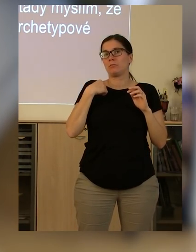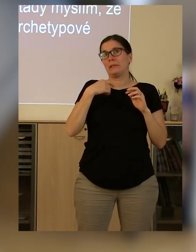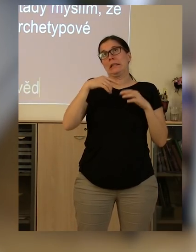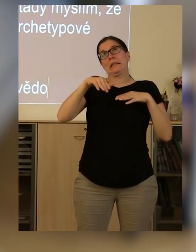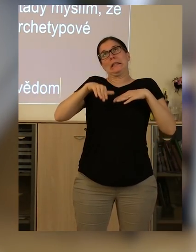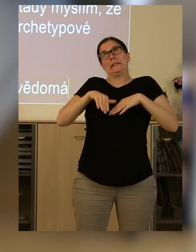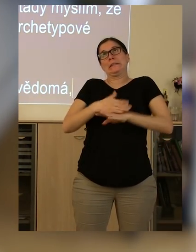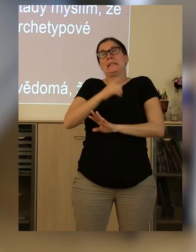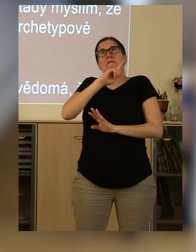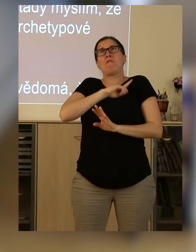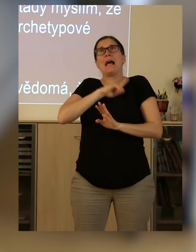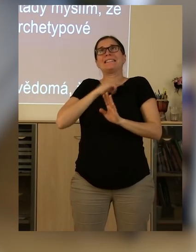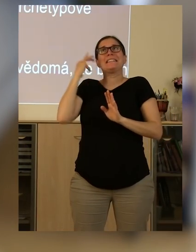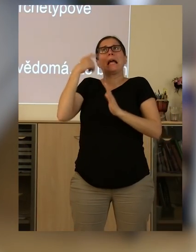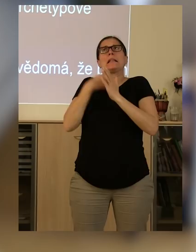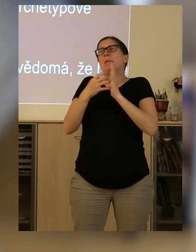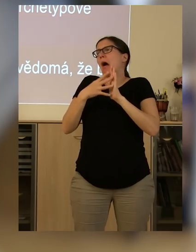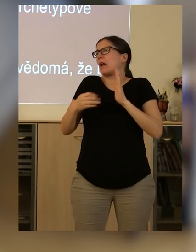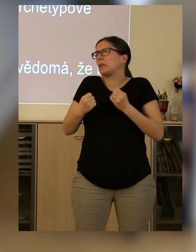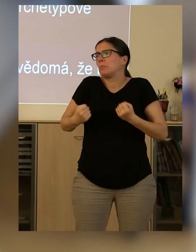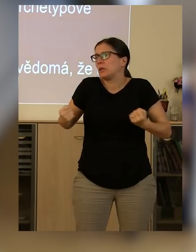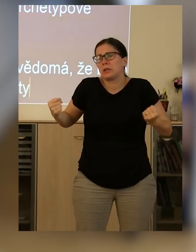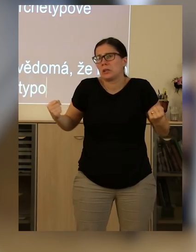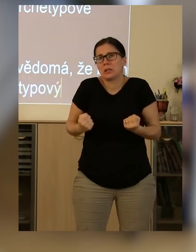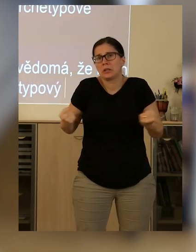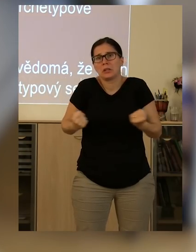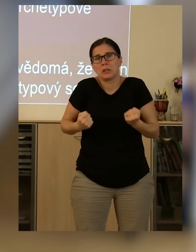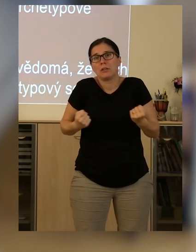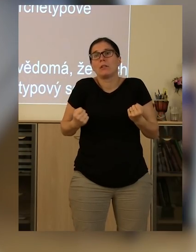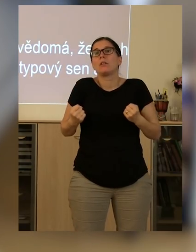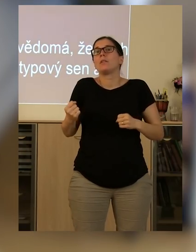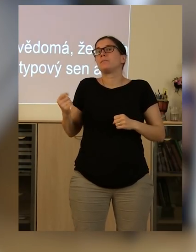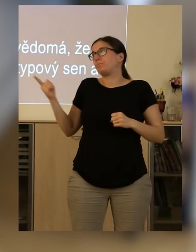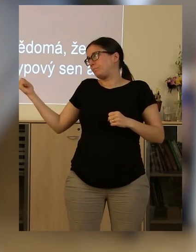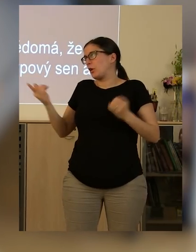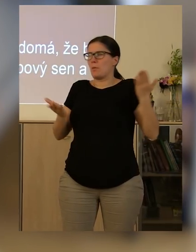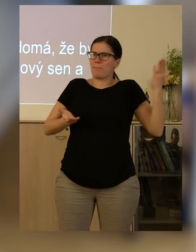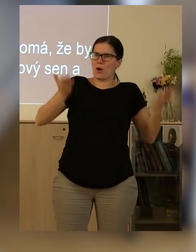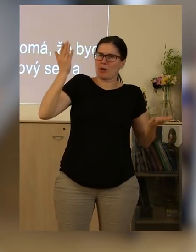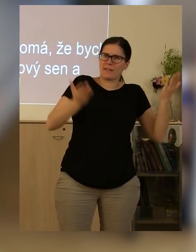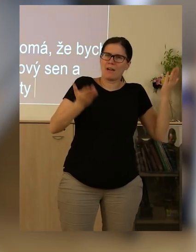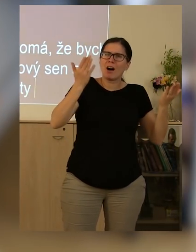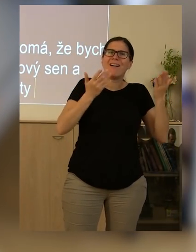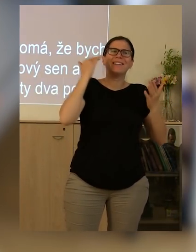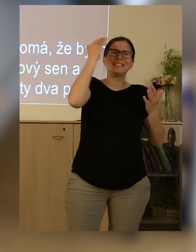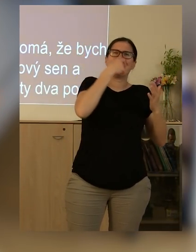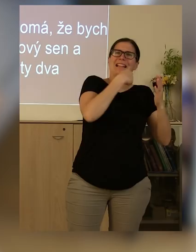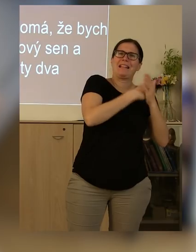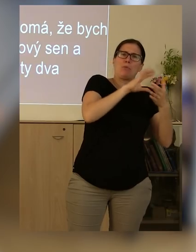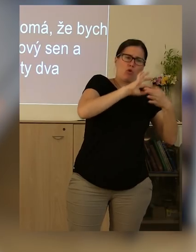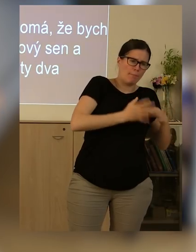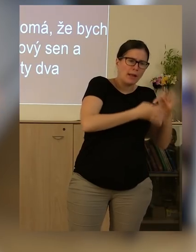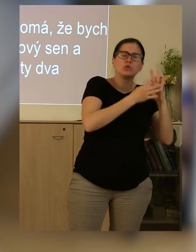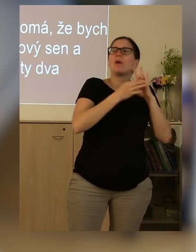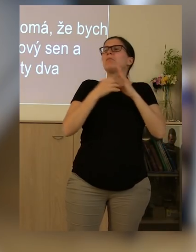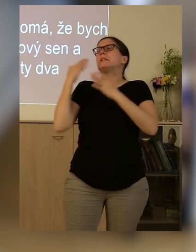a mě to tak přišlo, že byste ty dva porovnával, takže pokud jsme jenom komplexově, takže